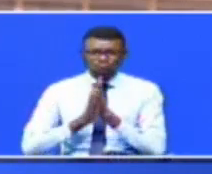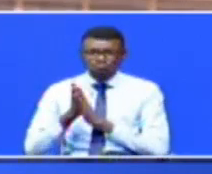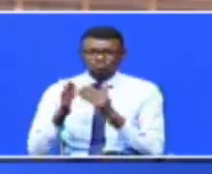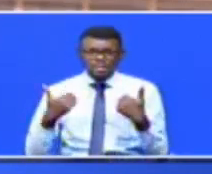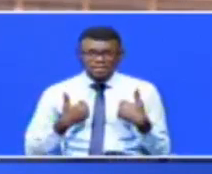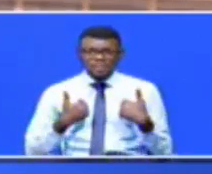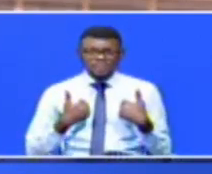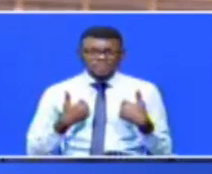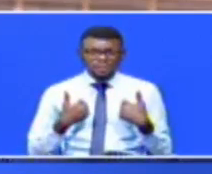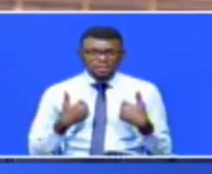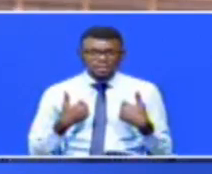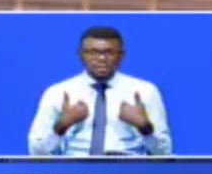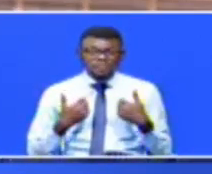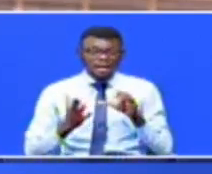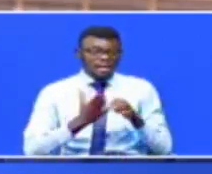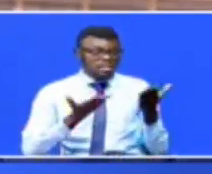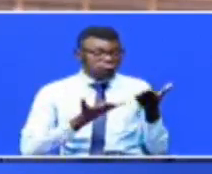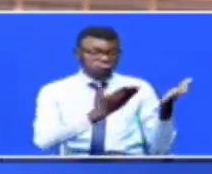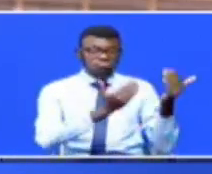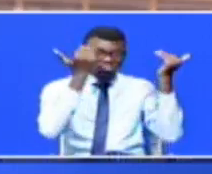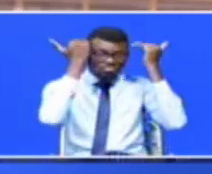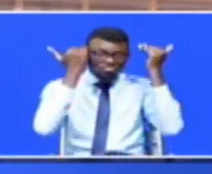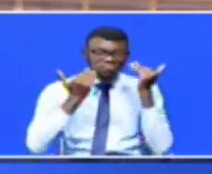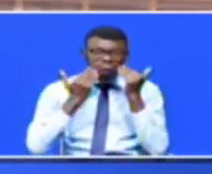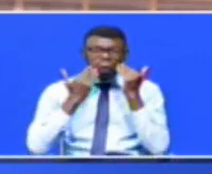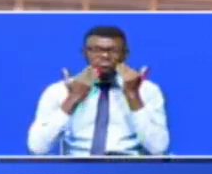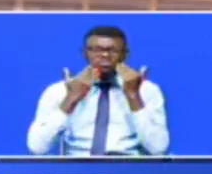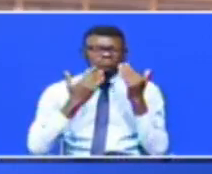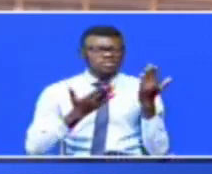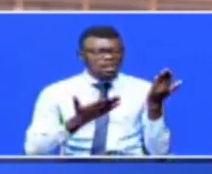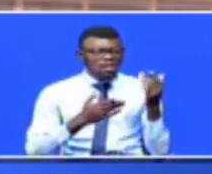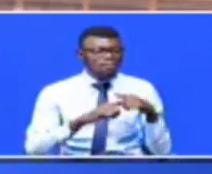kama John Njiraini alikuwa kesi imeenda mahakamani, unakumbuka kwamba haikumzuia yeye